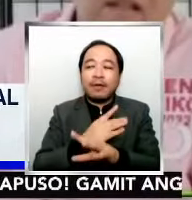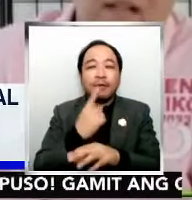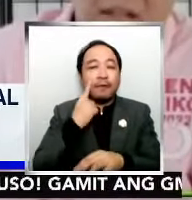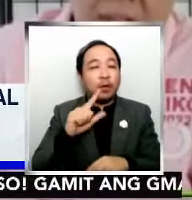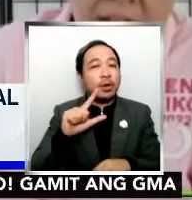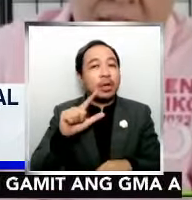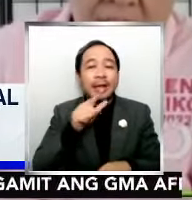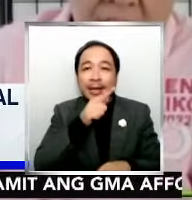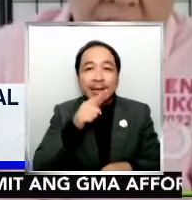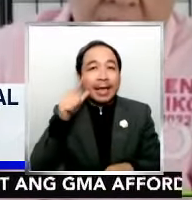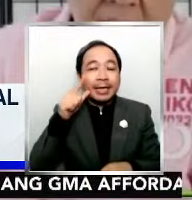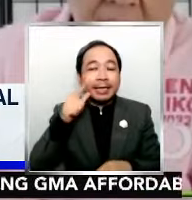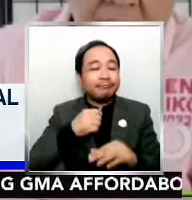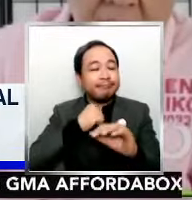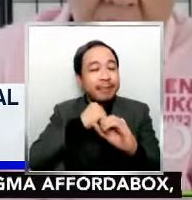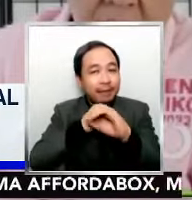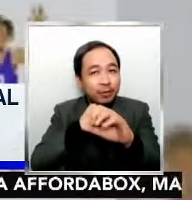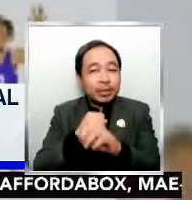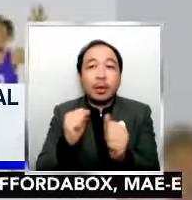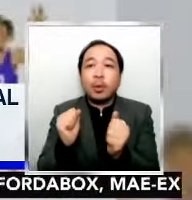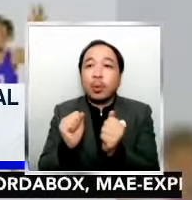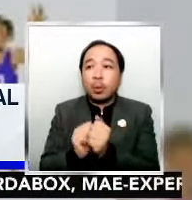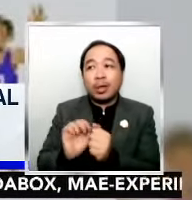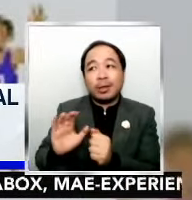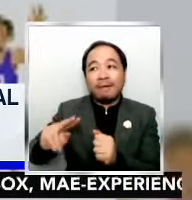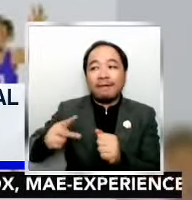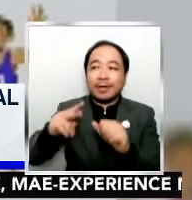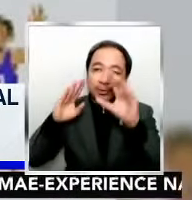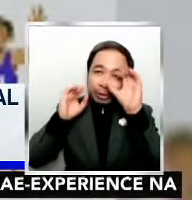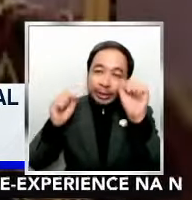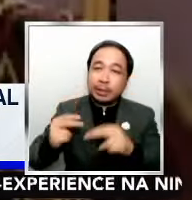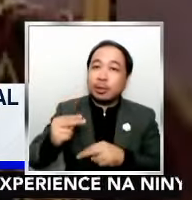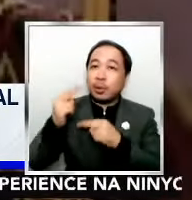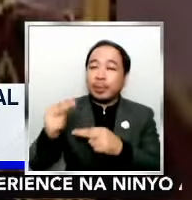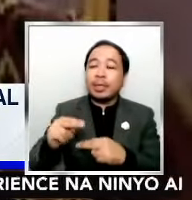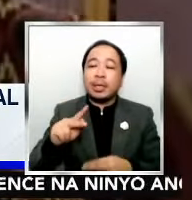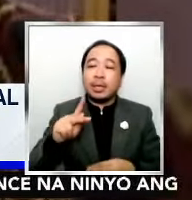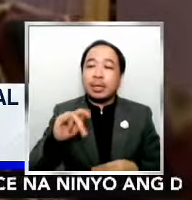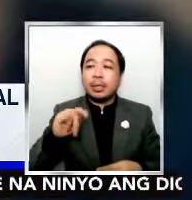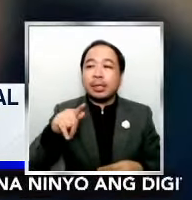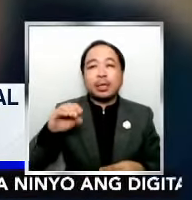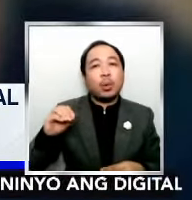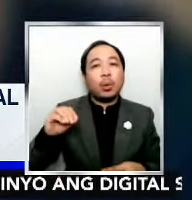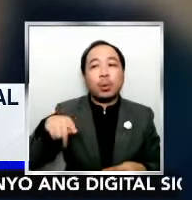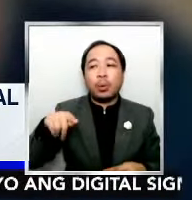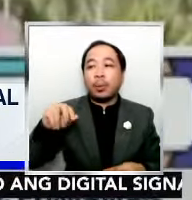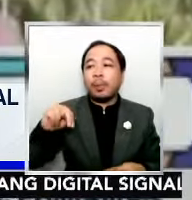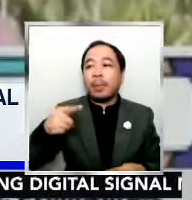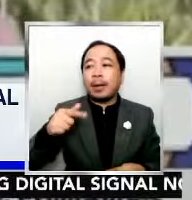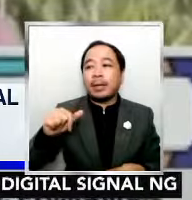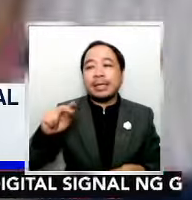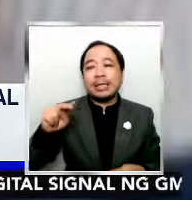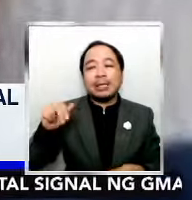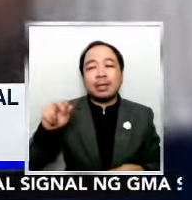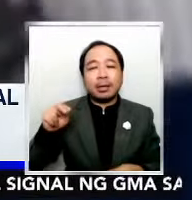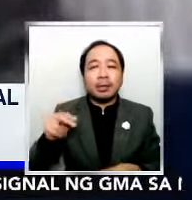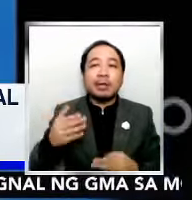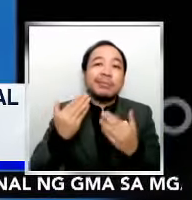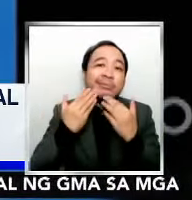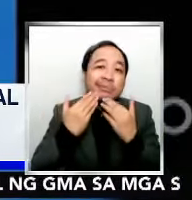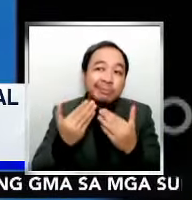running mate na si Senador Kiko Pangilinan. Nagpasalamat sila sa suporta ng mga nagsidalo mula sa baluarte ng mga